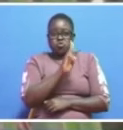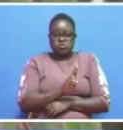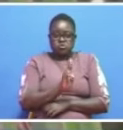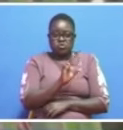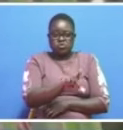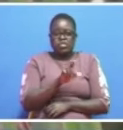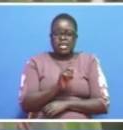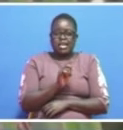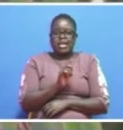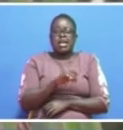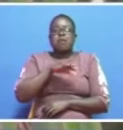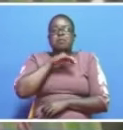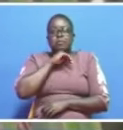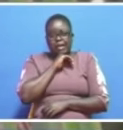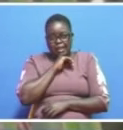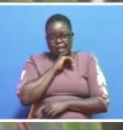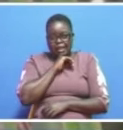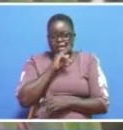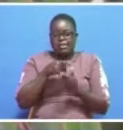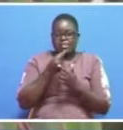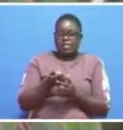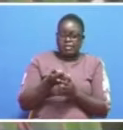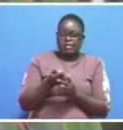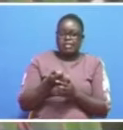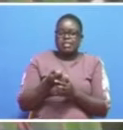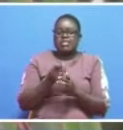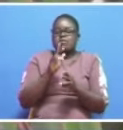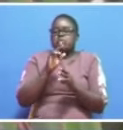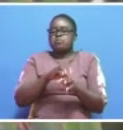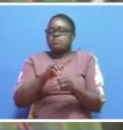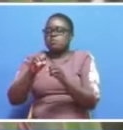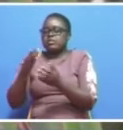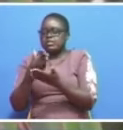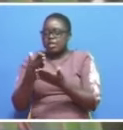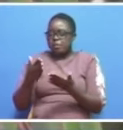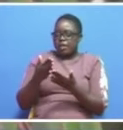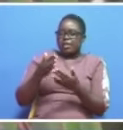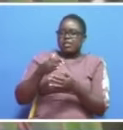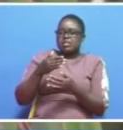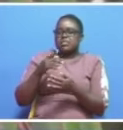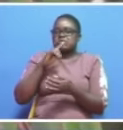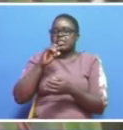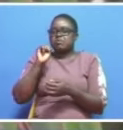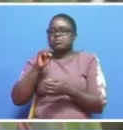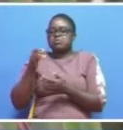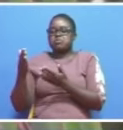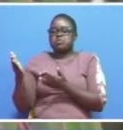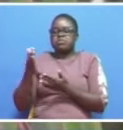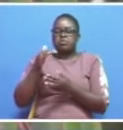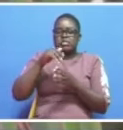kosa mheshimiwa Raila wa Molo Odinga makamwi ya bandu. Ambi mambi yomutungi ya neangali kwe